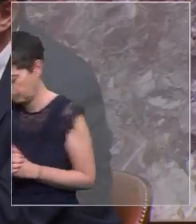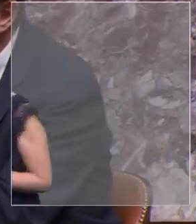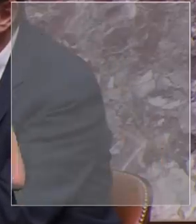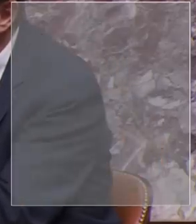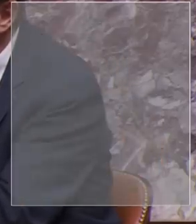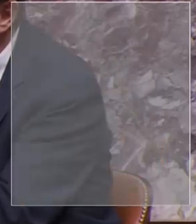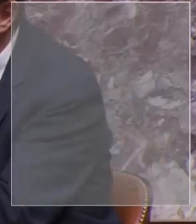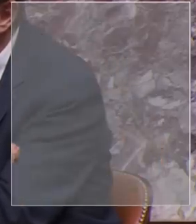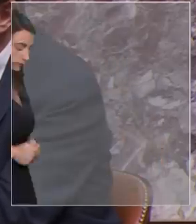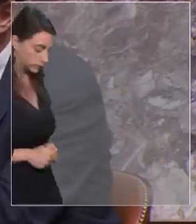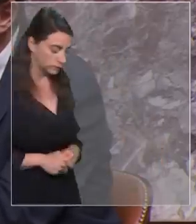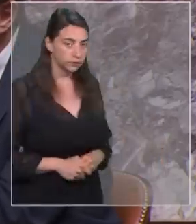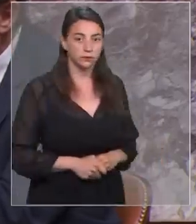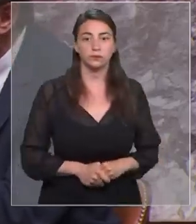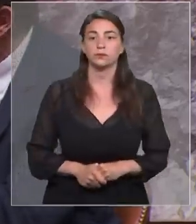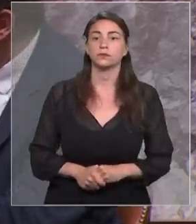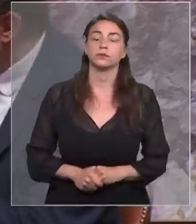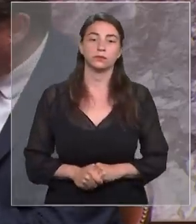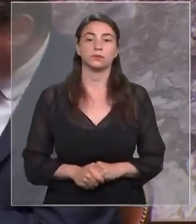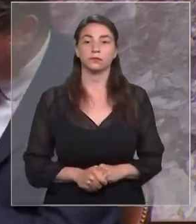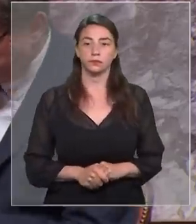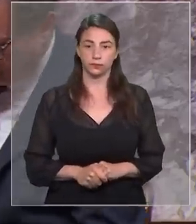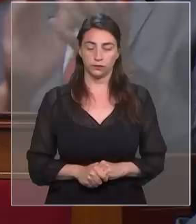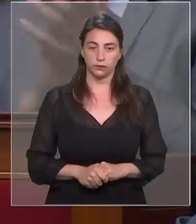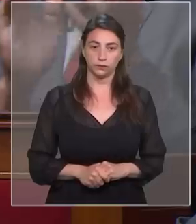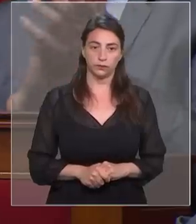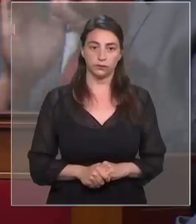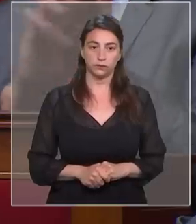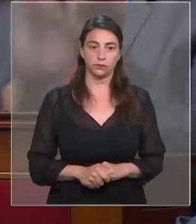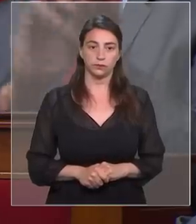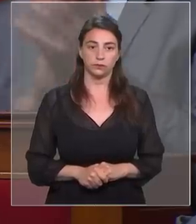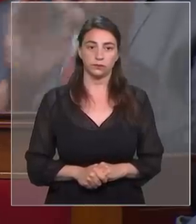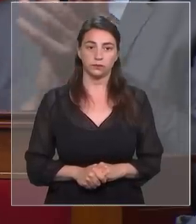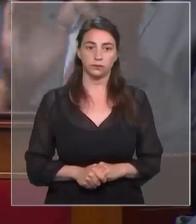La parole est à Madame la Présidente Berger pour le groupe Renaissance.